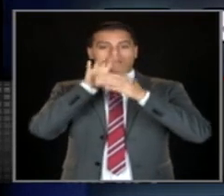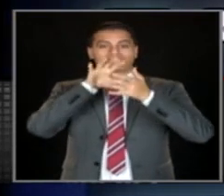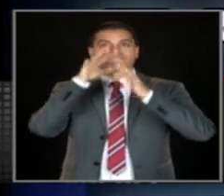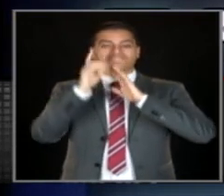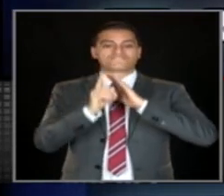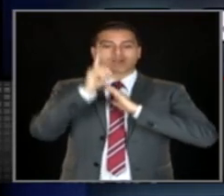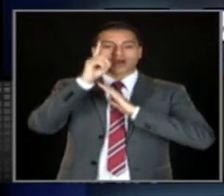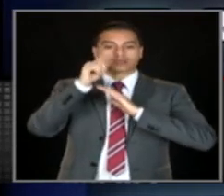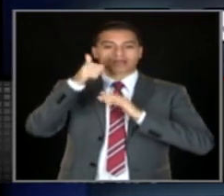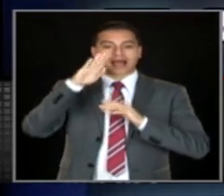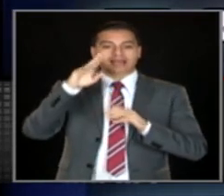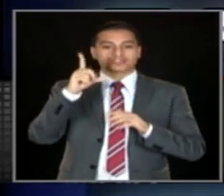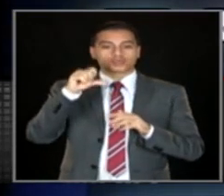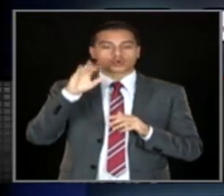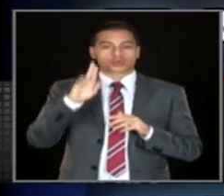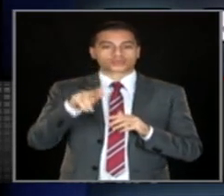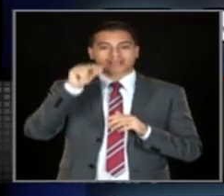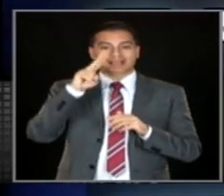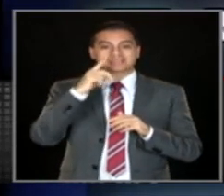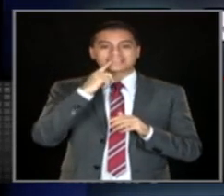الفضائي أستروسات عام